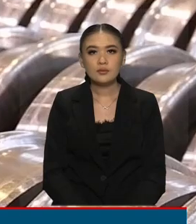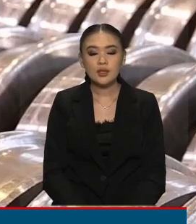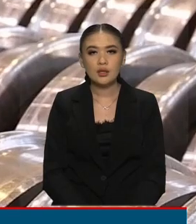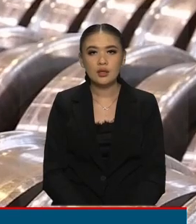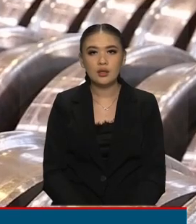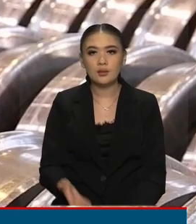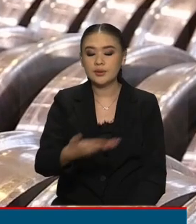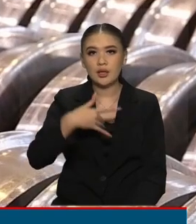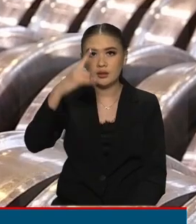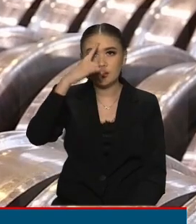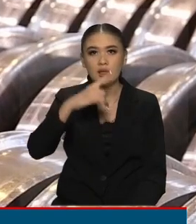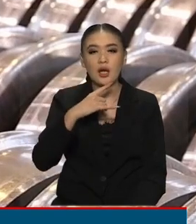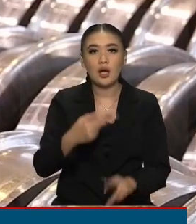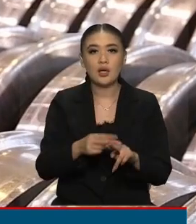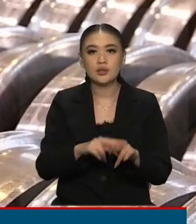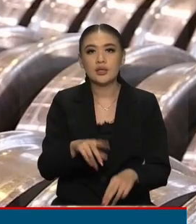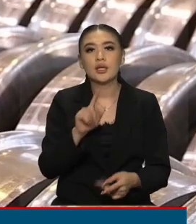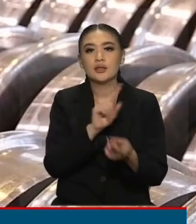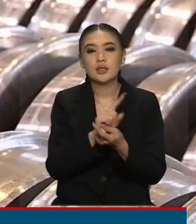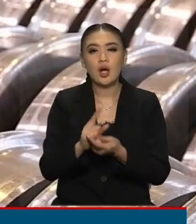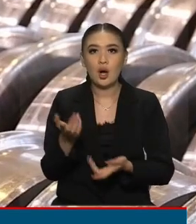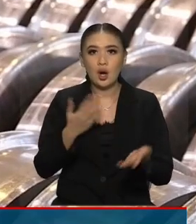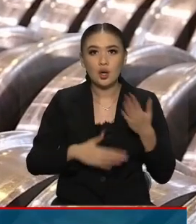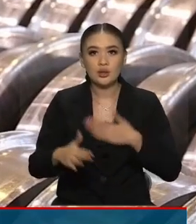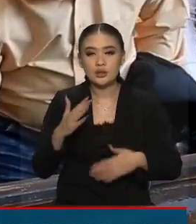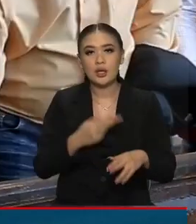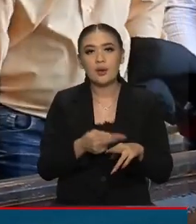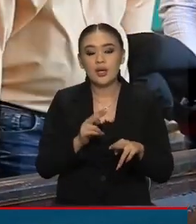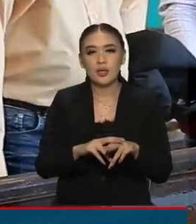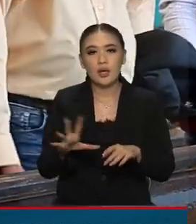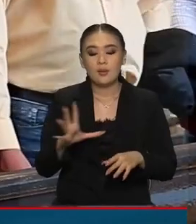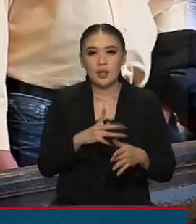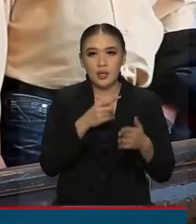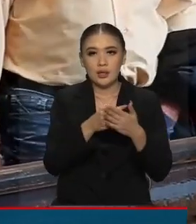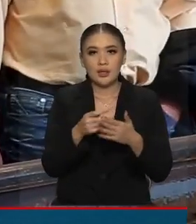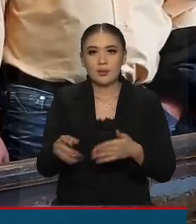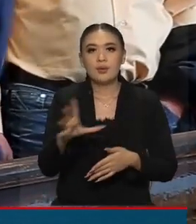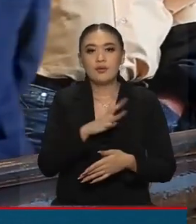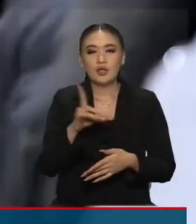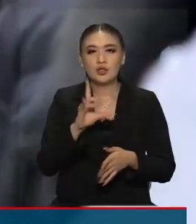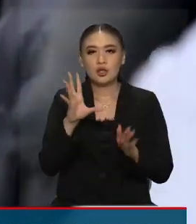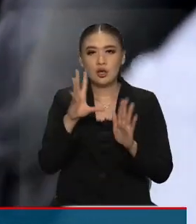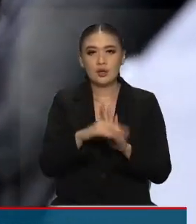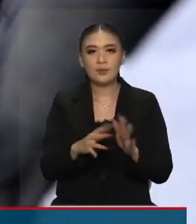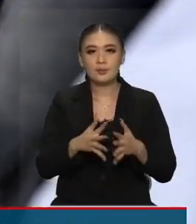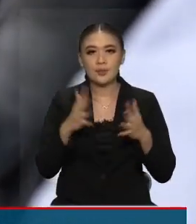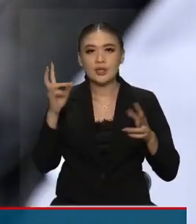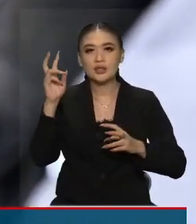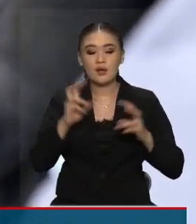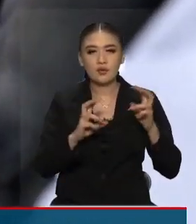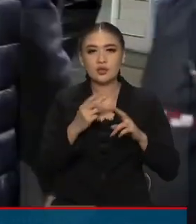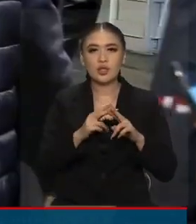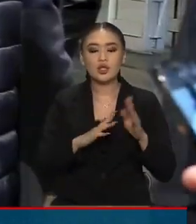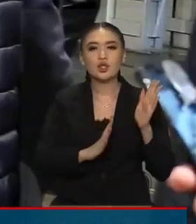Біз Қазақстандық әріптестермен кездескенімізге қуаныштымыз. Кәсіпорын жабдықталуы жағынан біздегі кейбір өндірістерден асып түседі. Зауыттың потенциалы